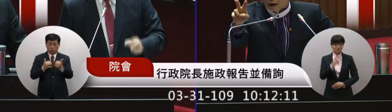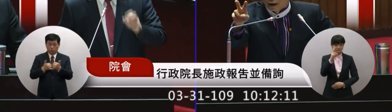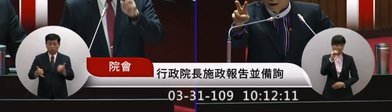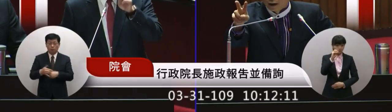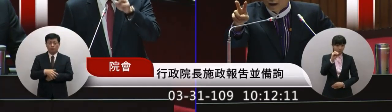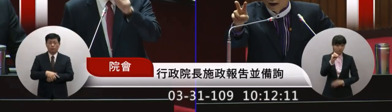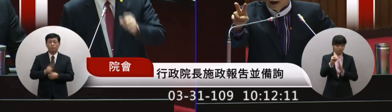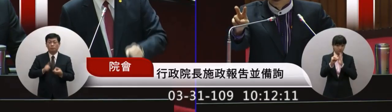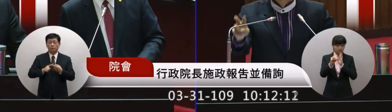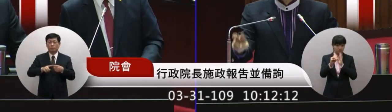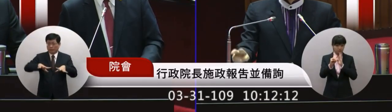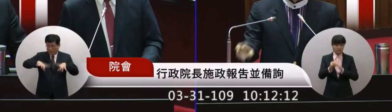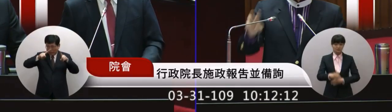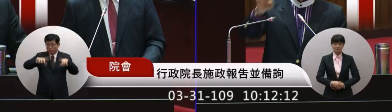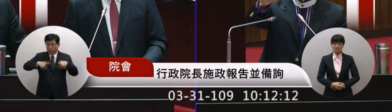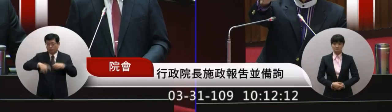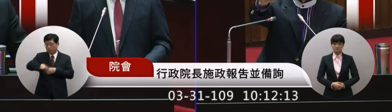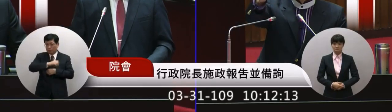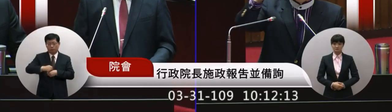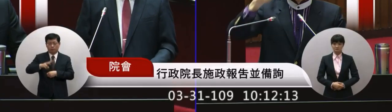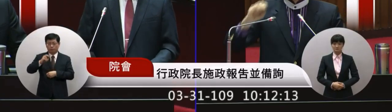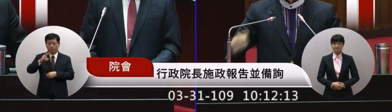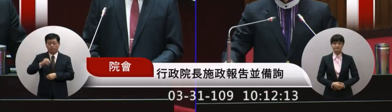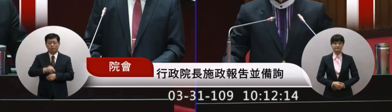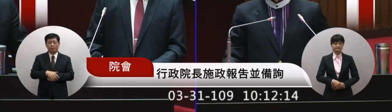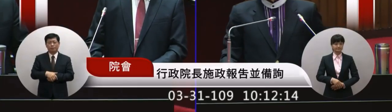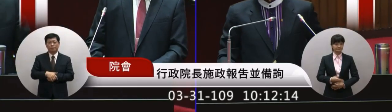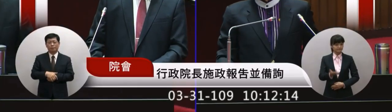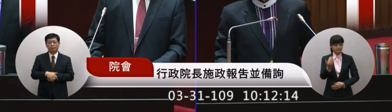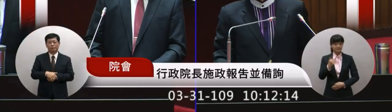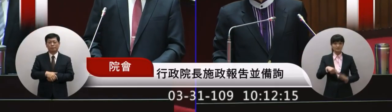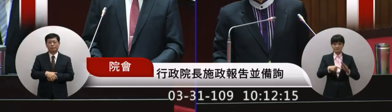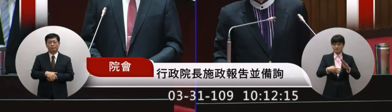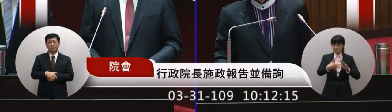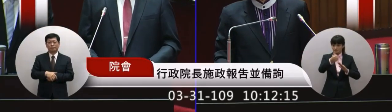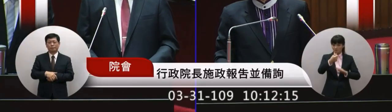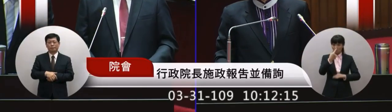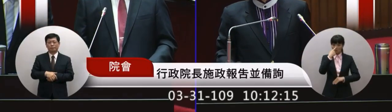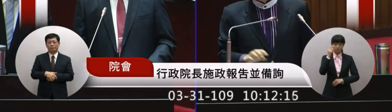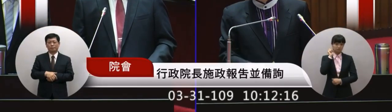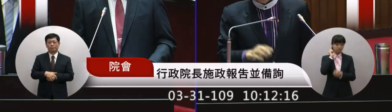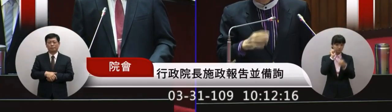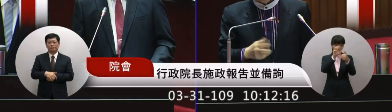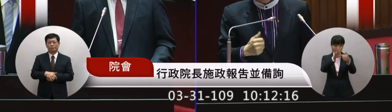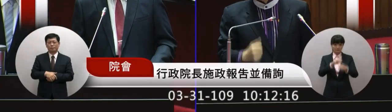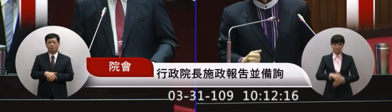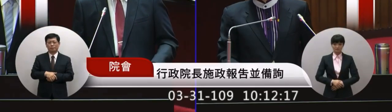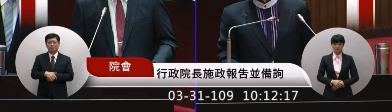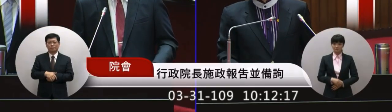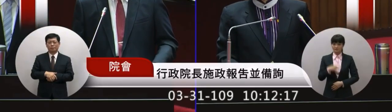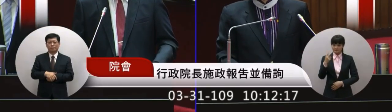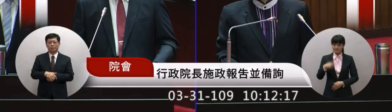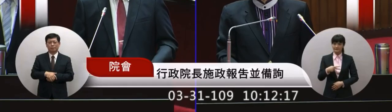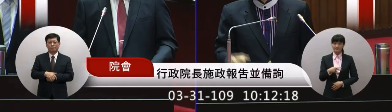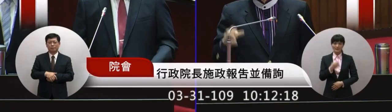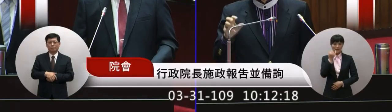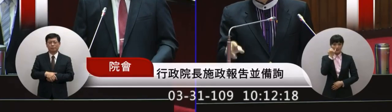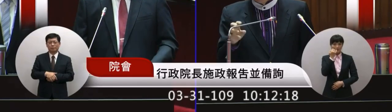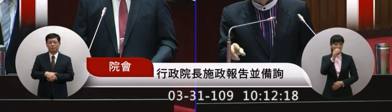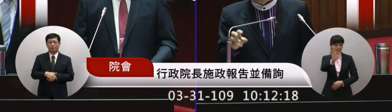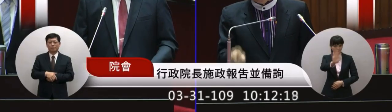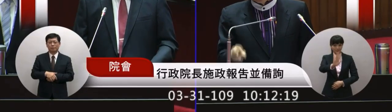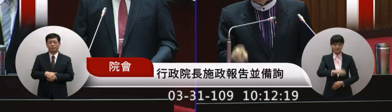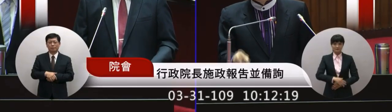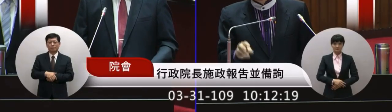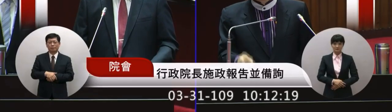嘛，对无？ 系对，全面性。 来，院长。我跟你讲啦，咱做一个较大方的啦，